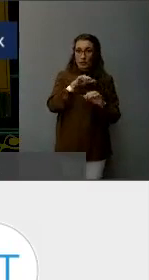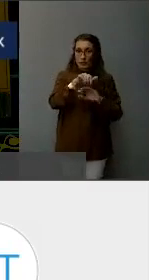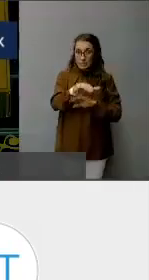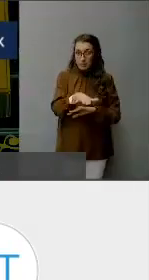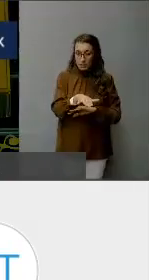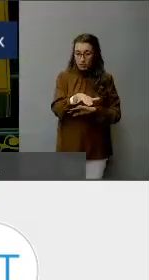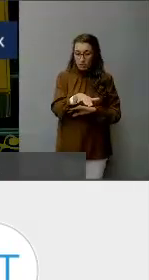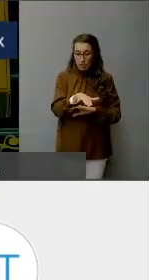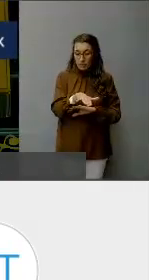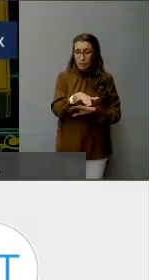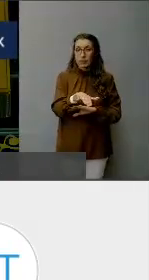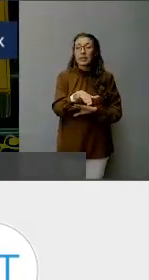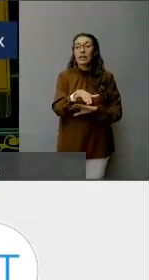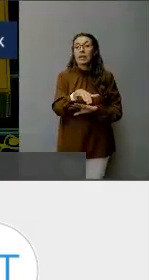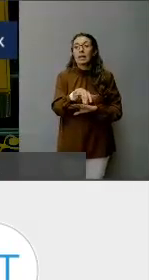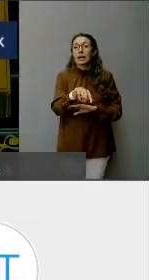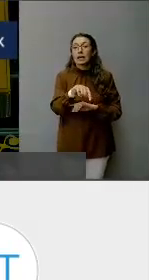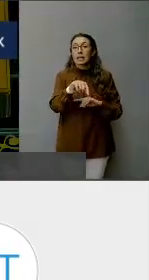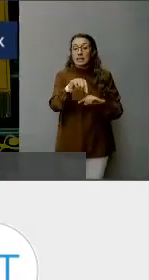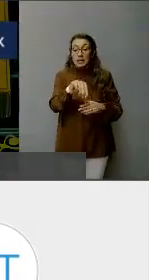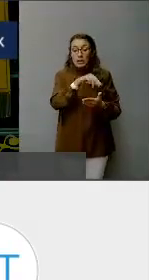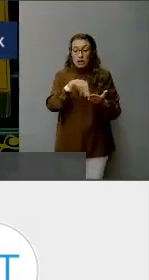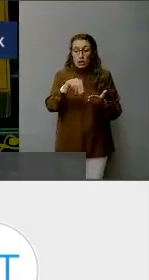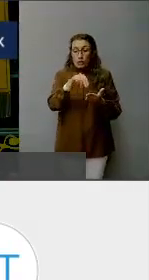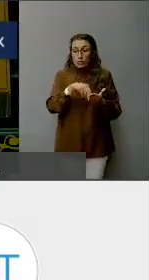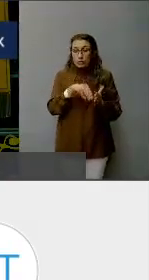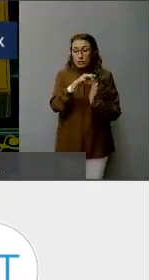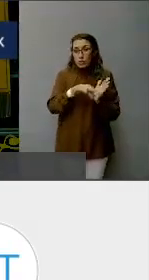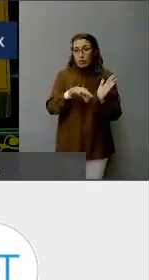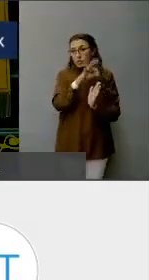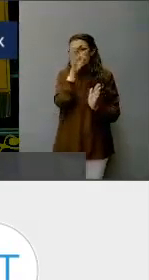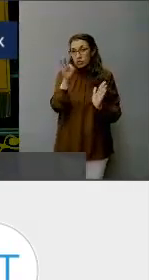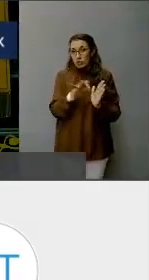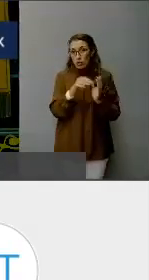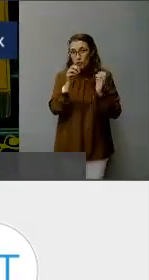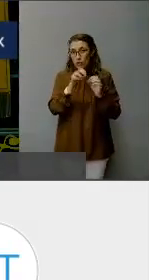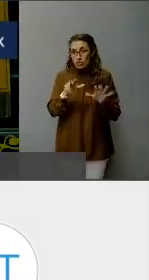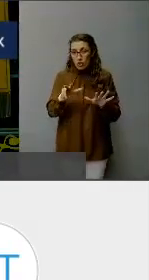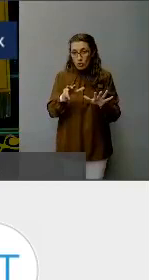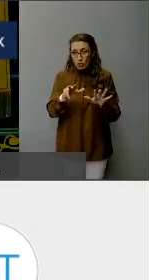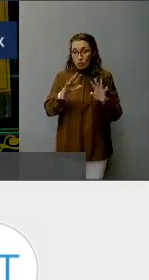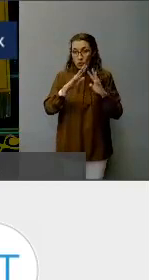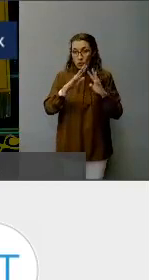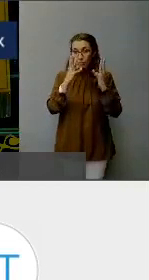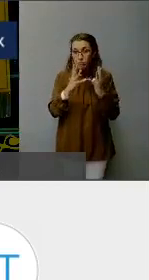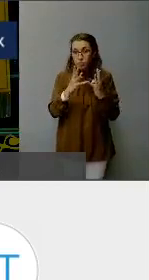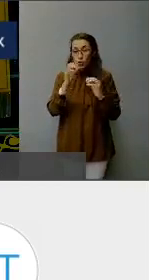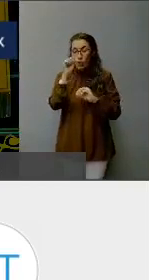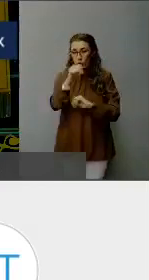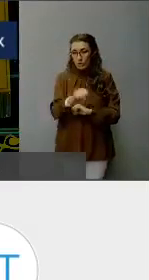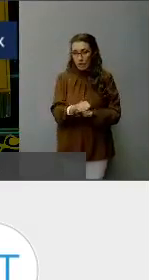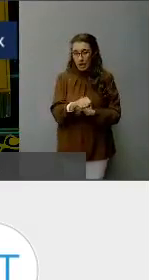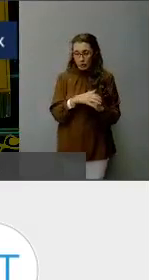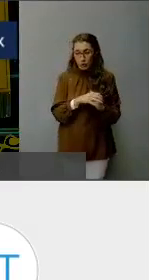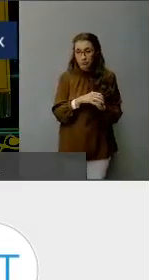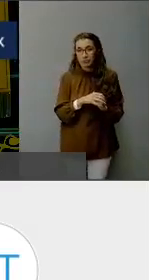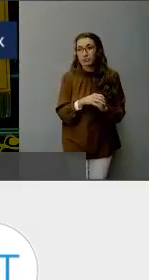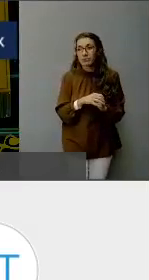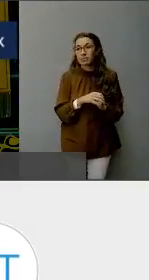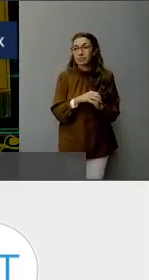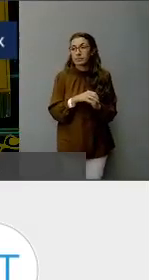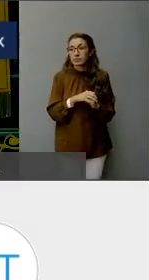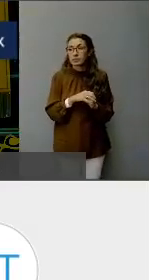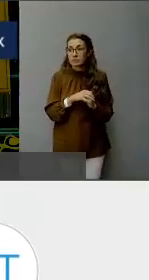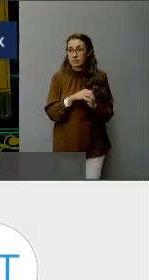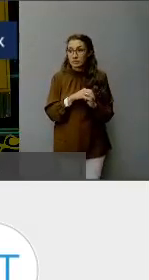respinge il numero 17 pongo ora in votazione il numero 18 con parere contrario della